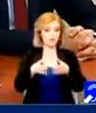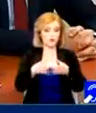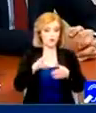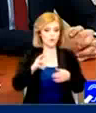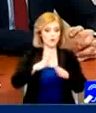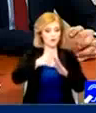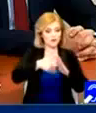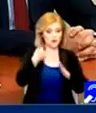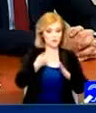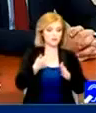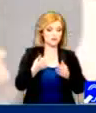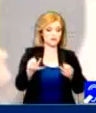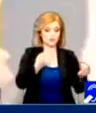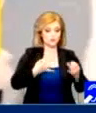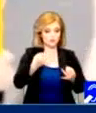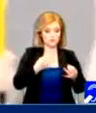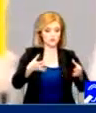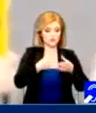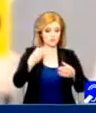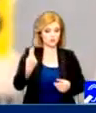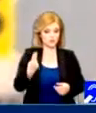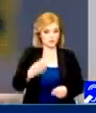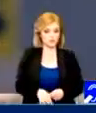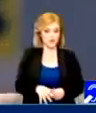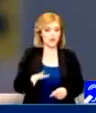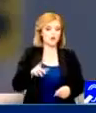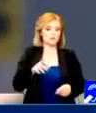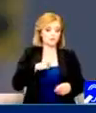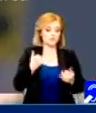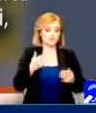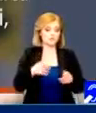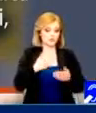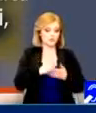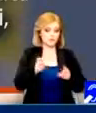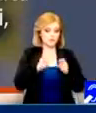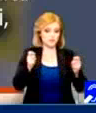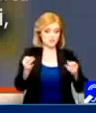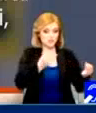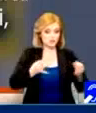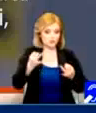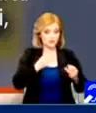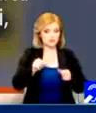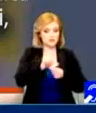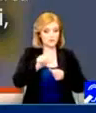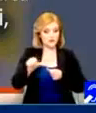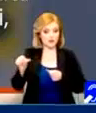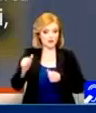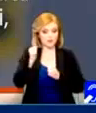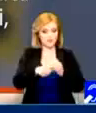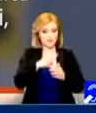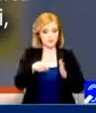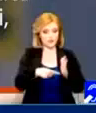colegii din PSRM la dialog. Pentru a depăși impasul creat în Parlament, suntem deschiși în continuare să discutăm separat fiecare etapă a